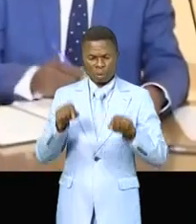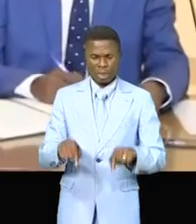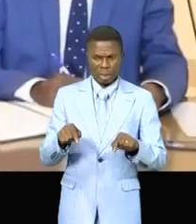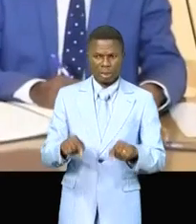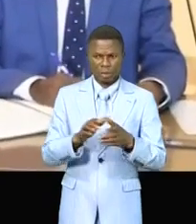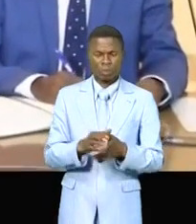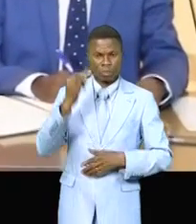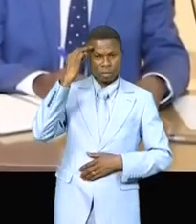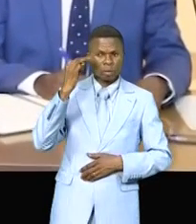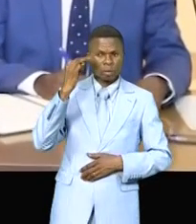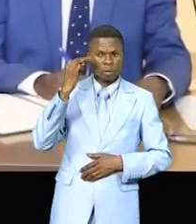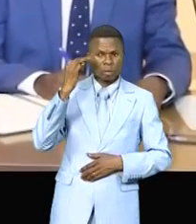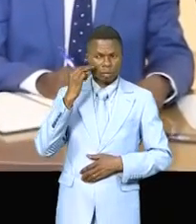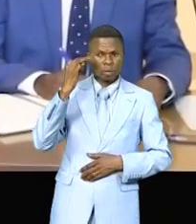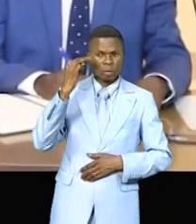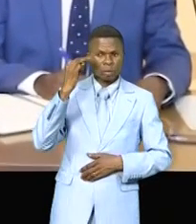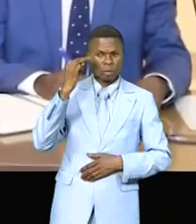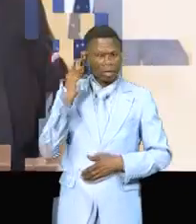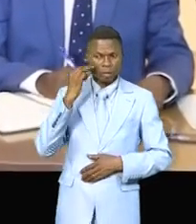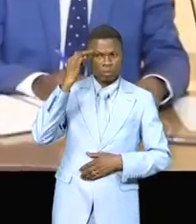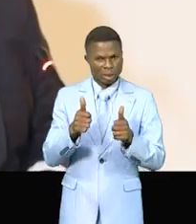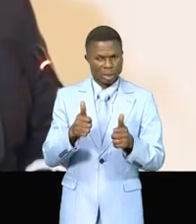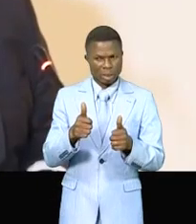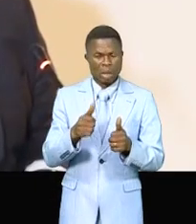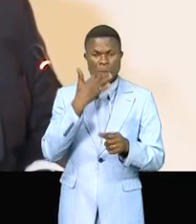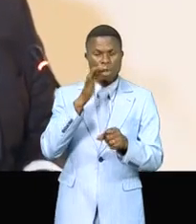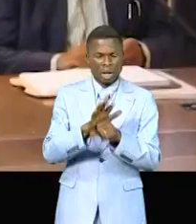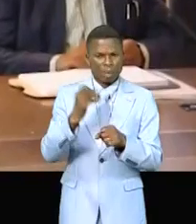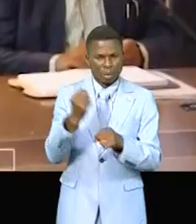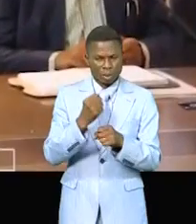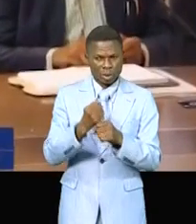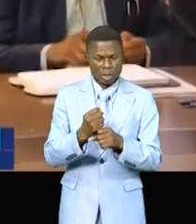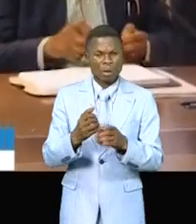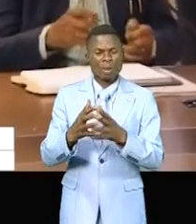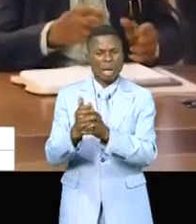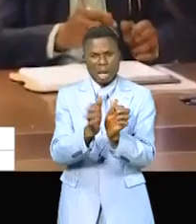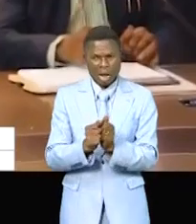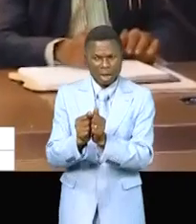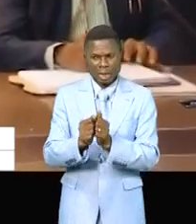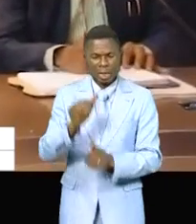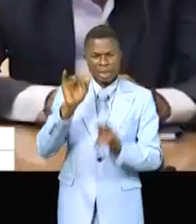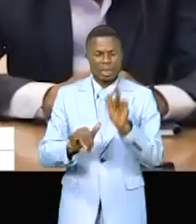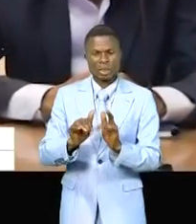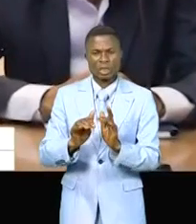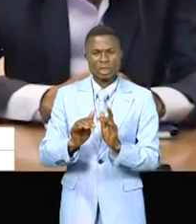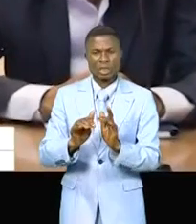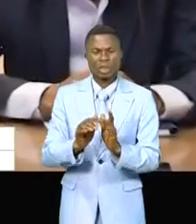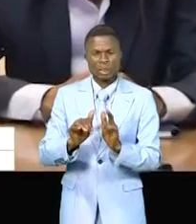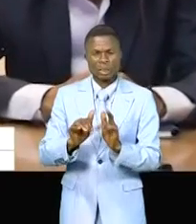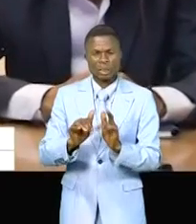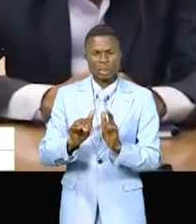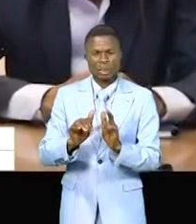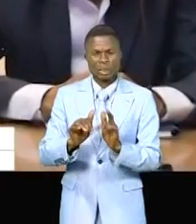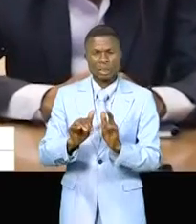Le ministre a prêté une attentive et a promis de travailler la main dans la main avec le secrétariat technique.